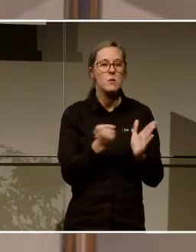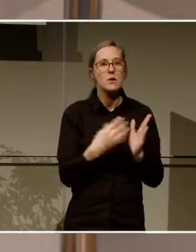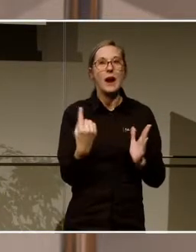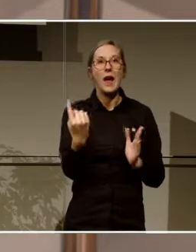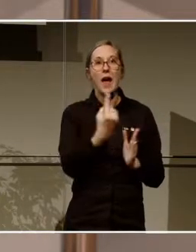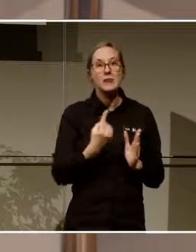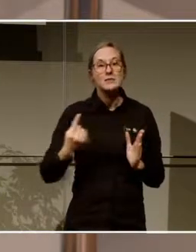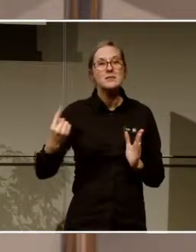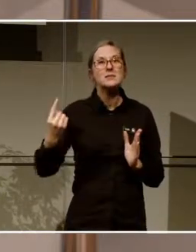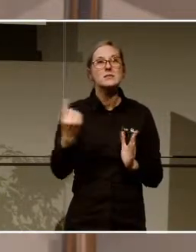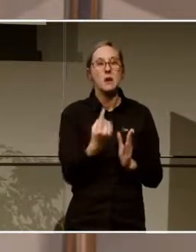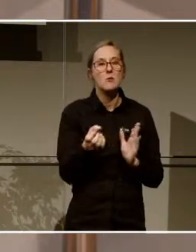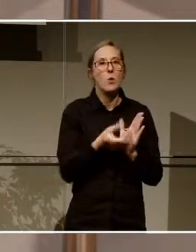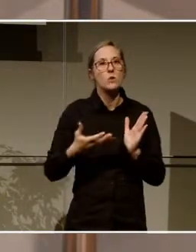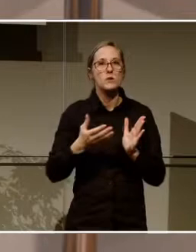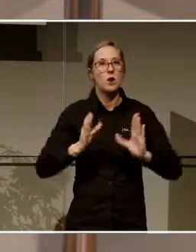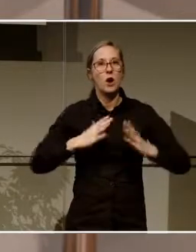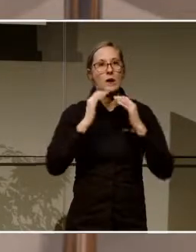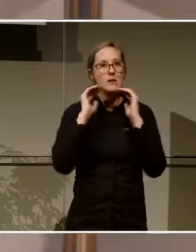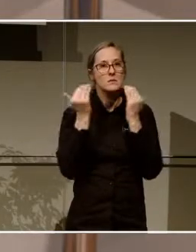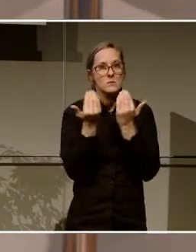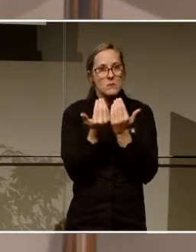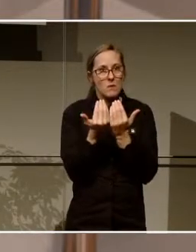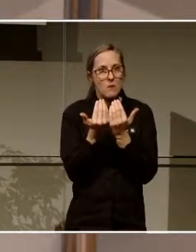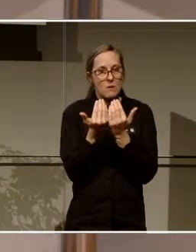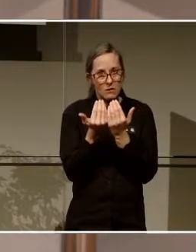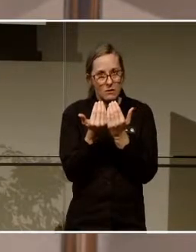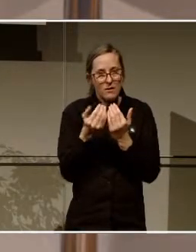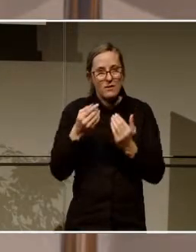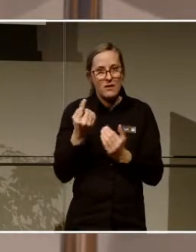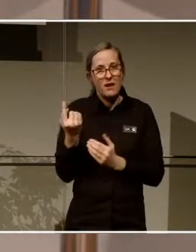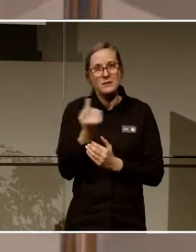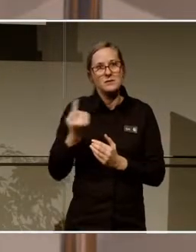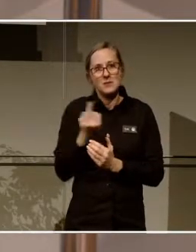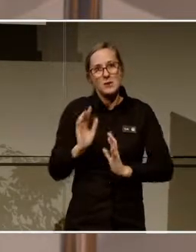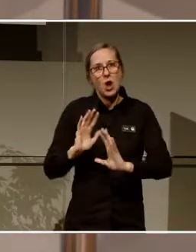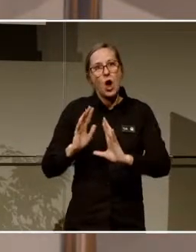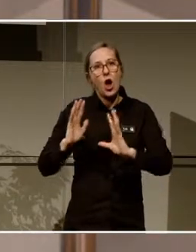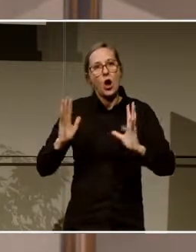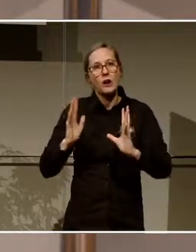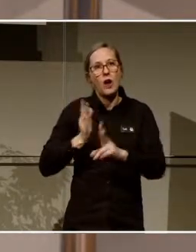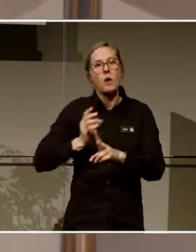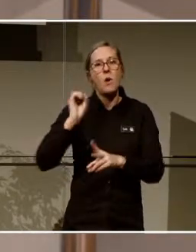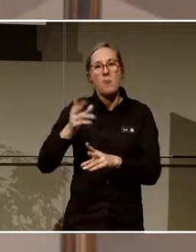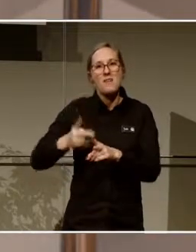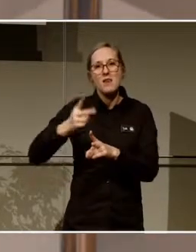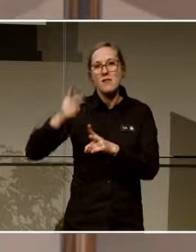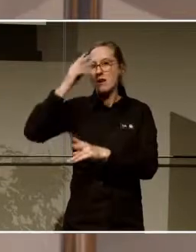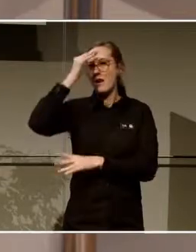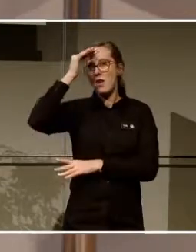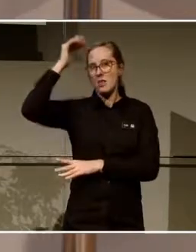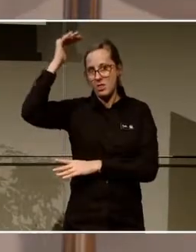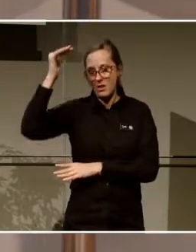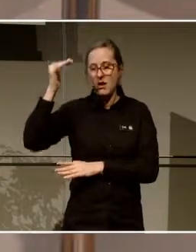av social isolering ökar med åldern. Och forskning visar att utbildning och användning